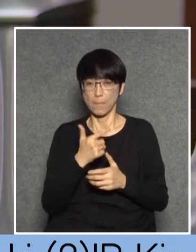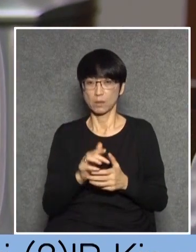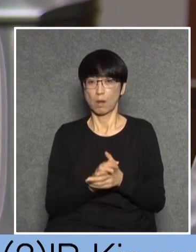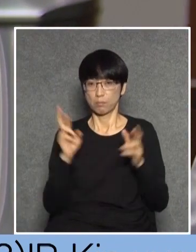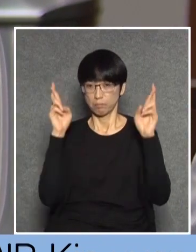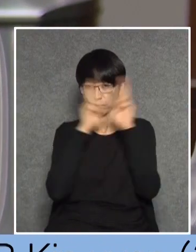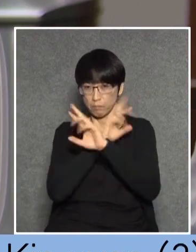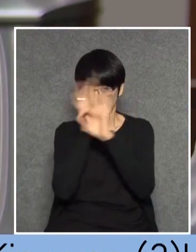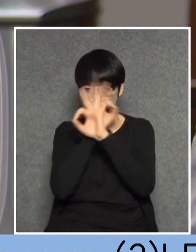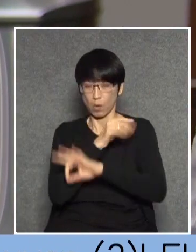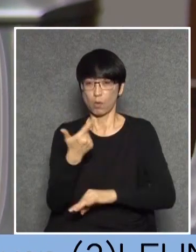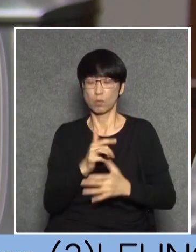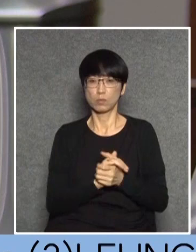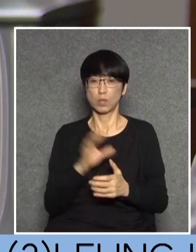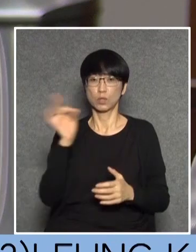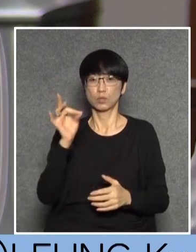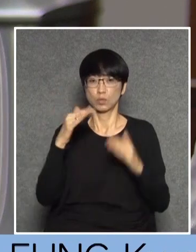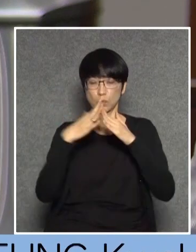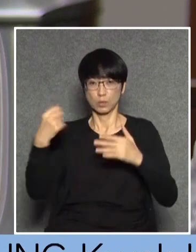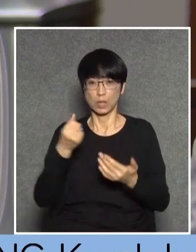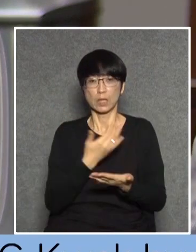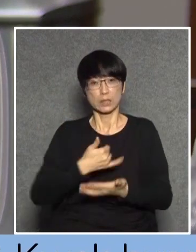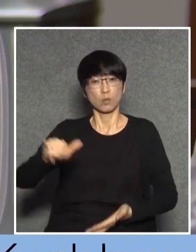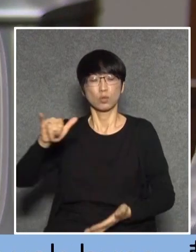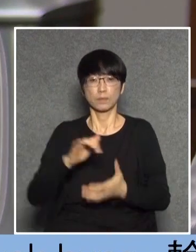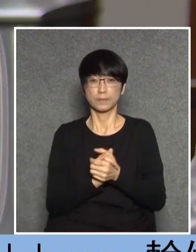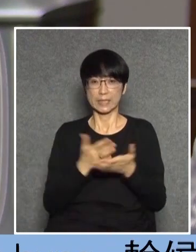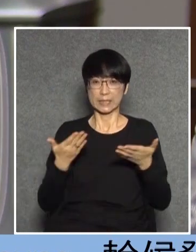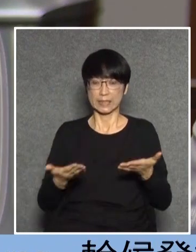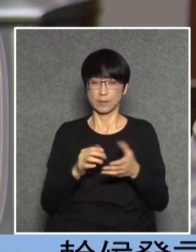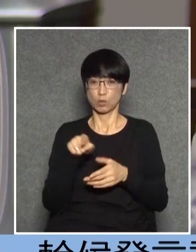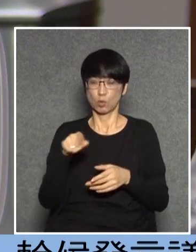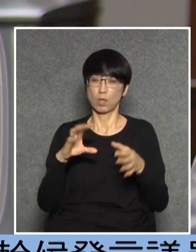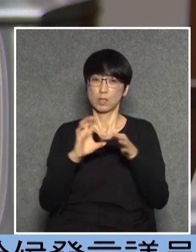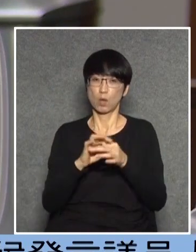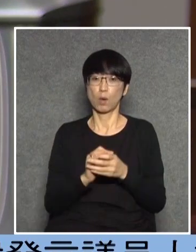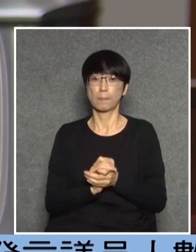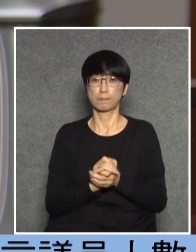分。張炳良就走了，是不是？那這一part就即其實都跟他有關，民航